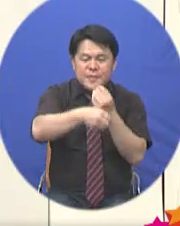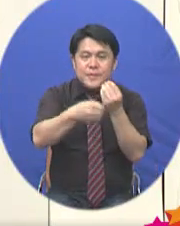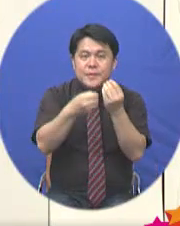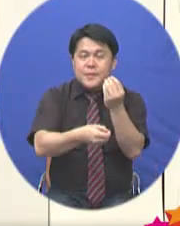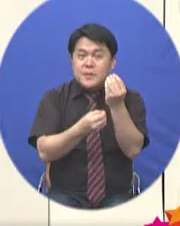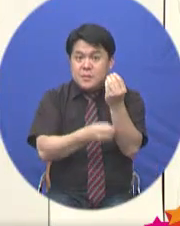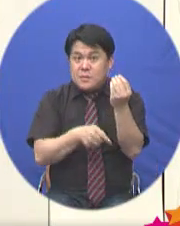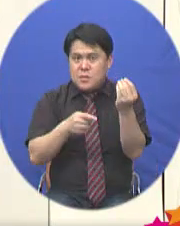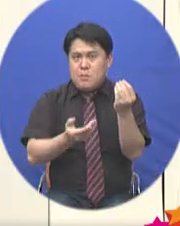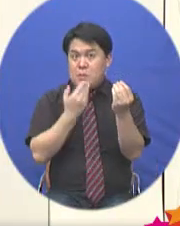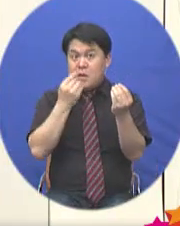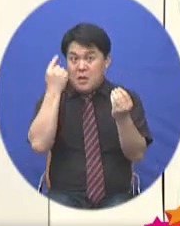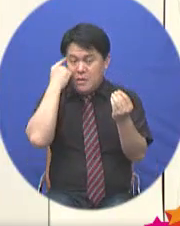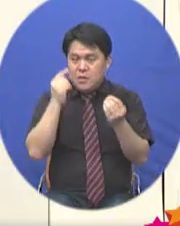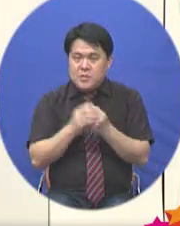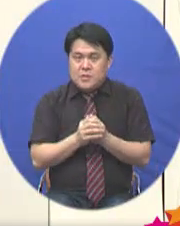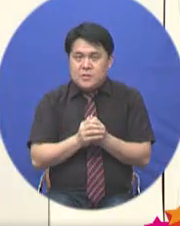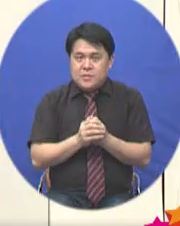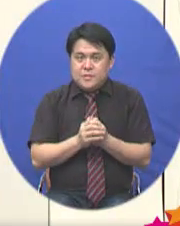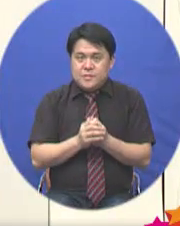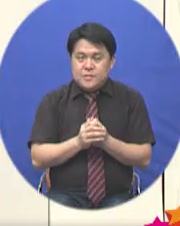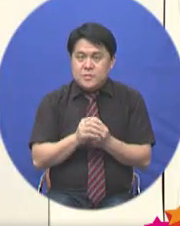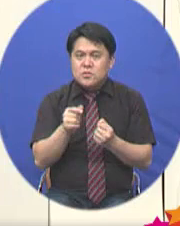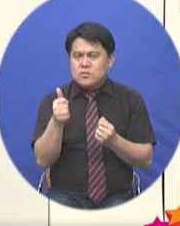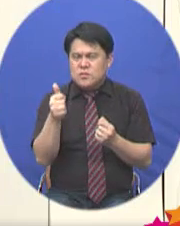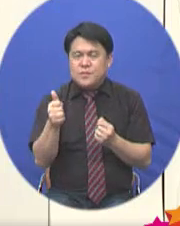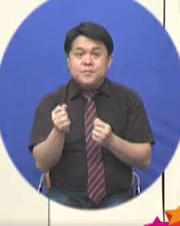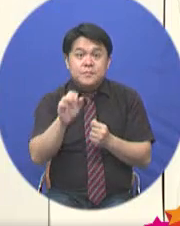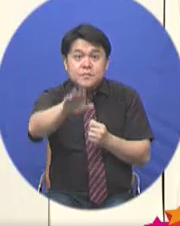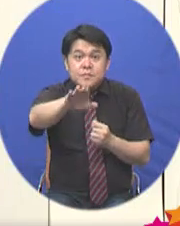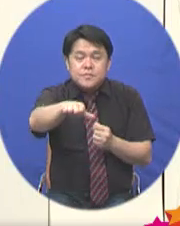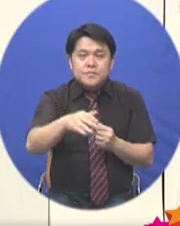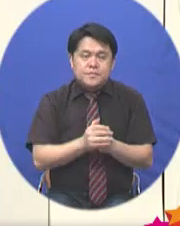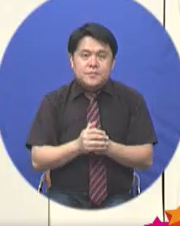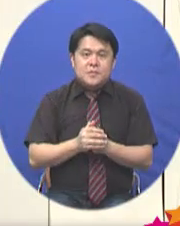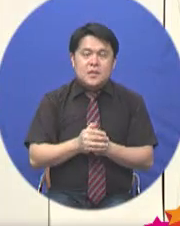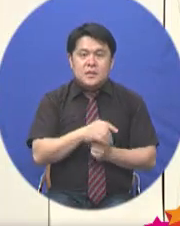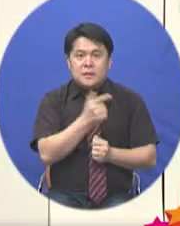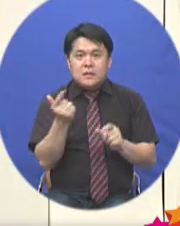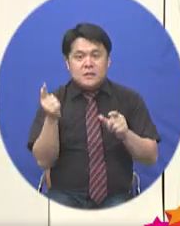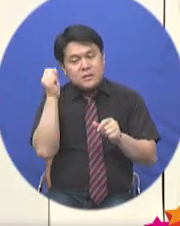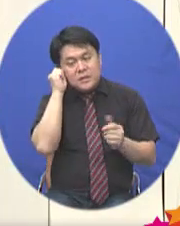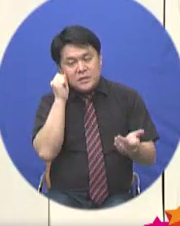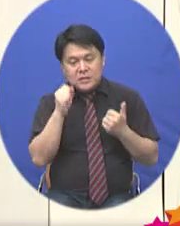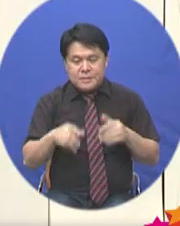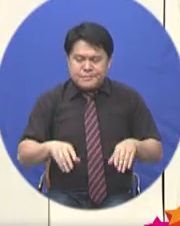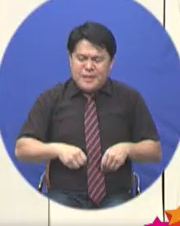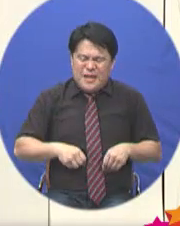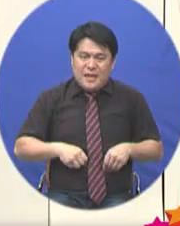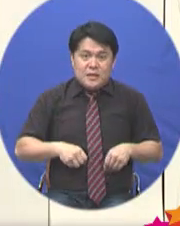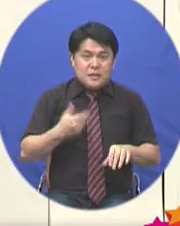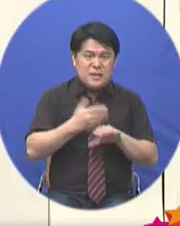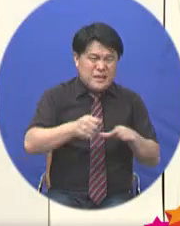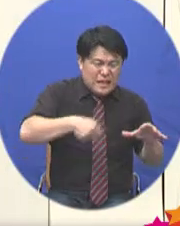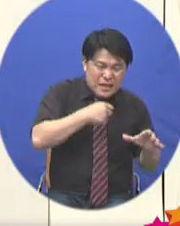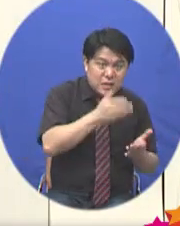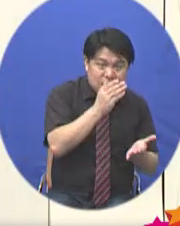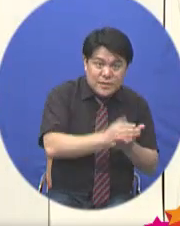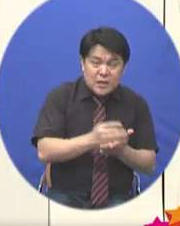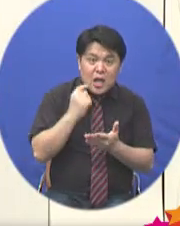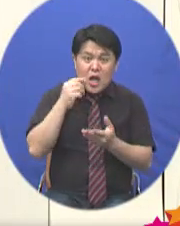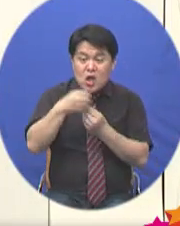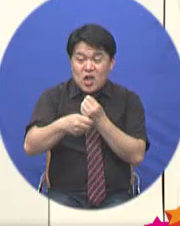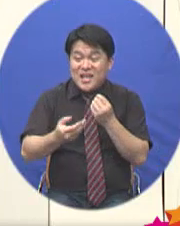드시지 마시고 바나나를 드시고 좋은 거죠. 아, 그렇군요. 예예. 우리 어머니는 비 오는 날 뭐 특별히